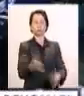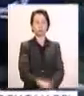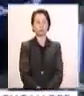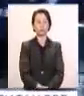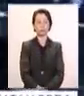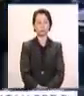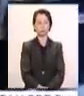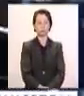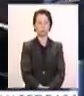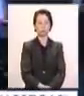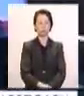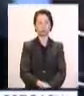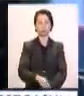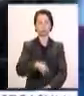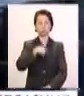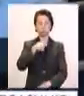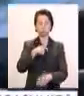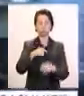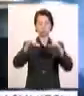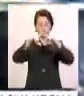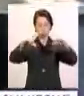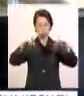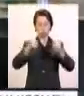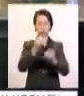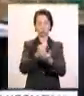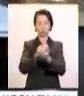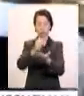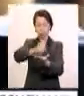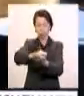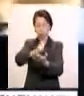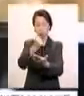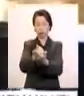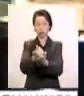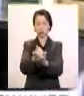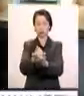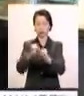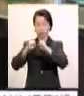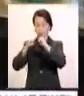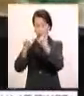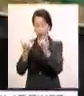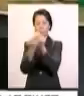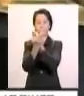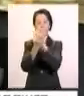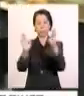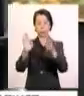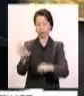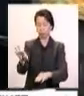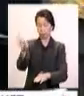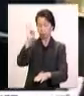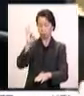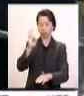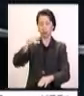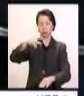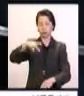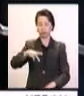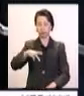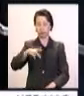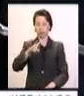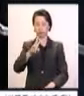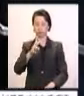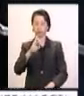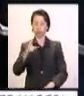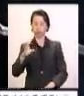this... Penyata keuangan tabung haji di audit firma audit bebas yang dilantik PricewaterhouseCoopers